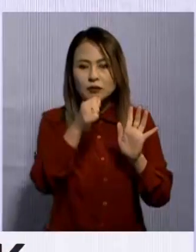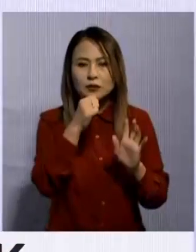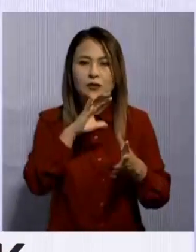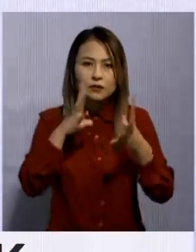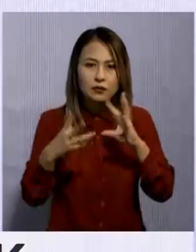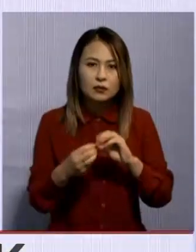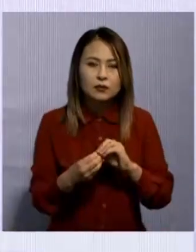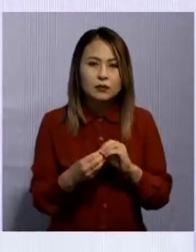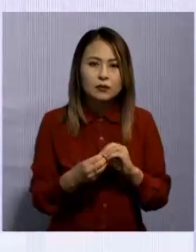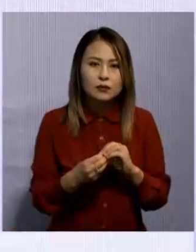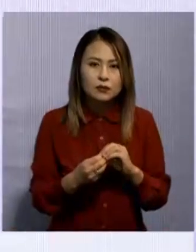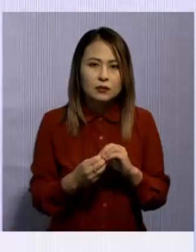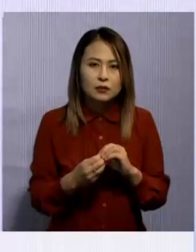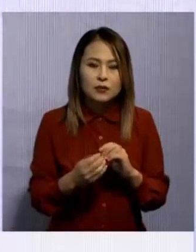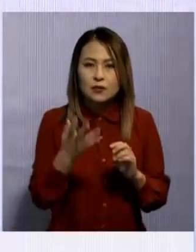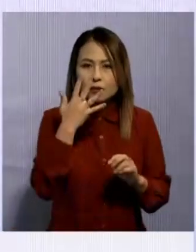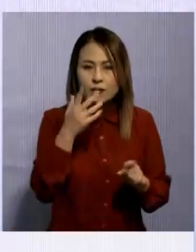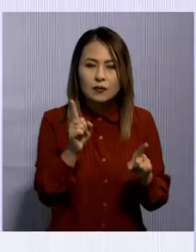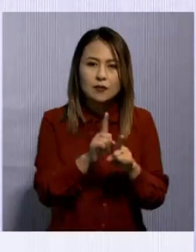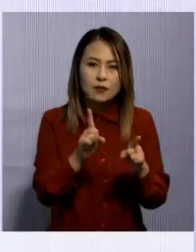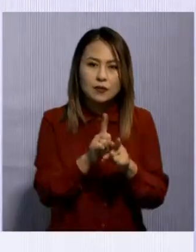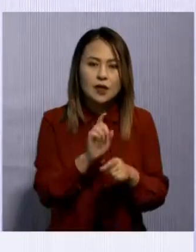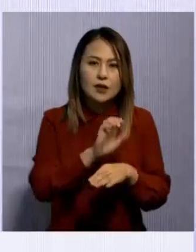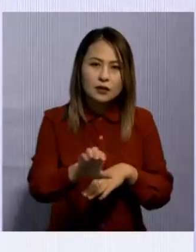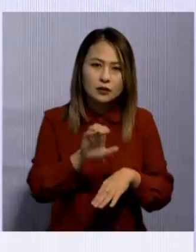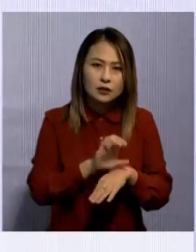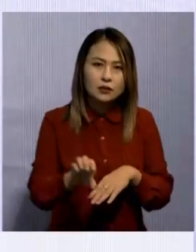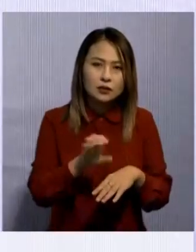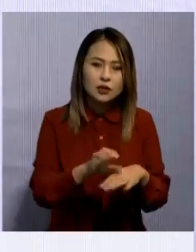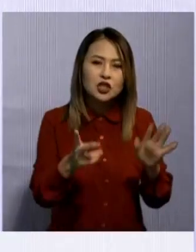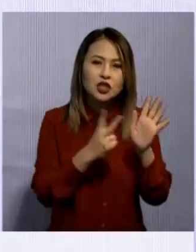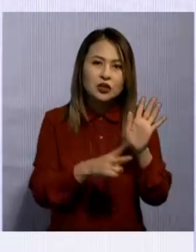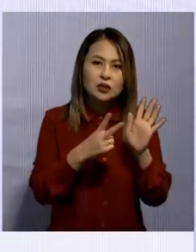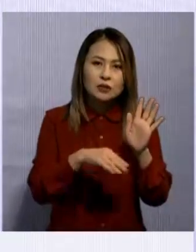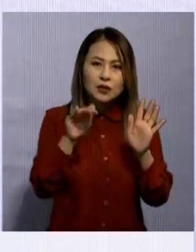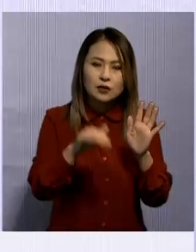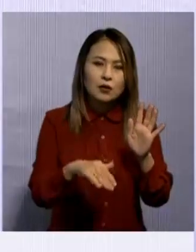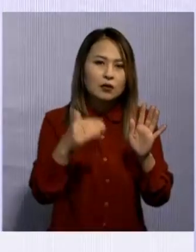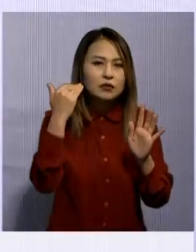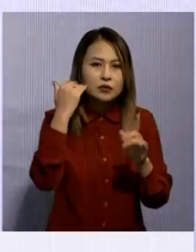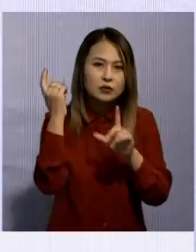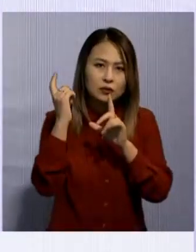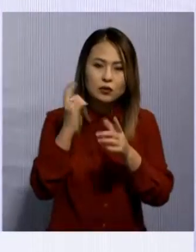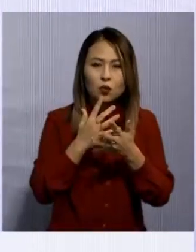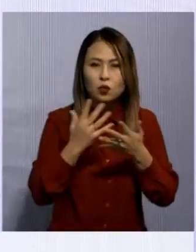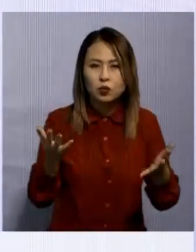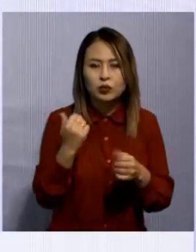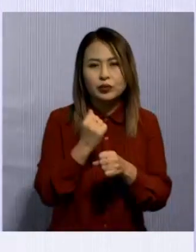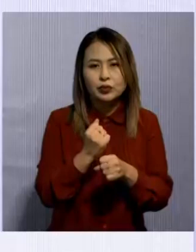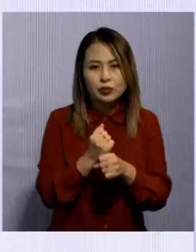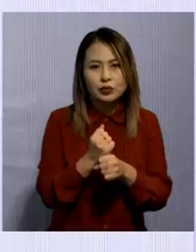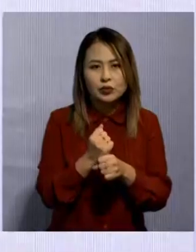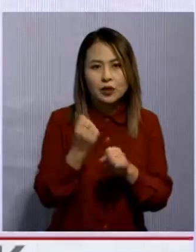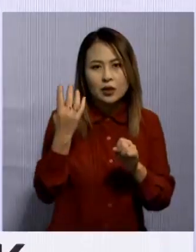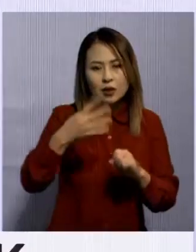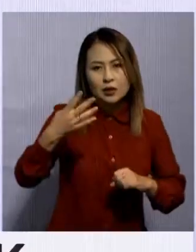бойынша шет елдерге күріштің экспортының көлемі 70 мың тонна болды. Оның басым бөлігі, яғни 40